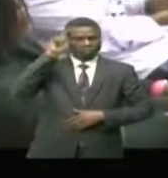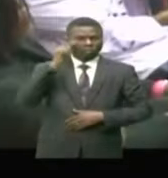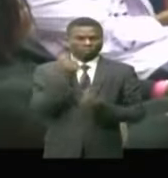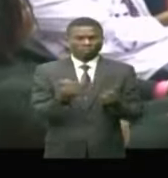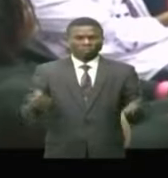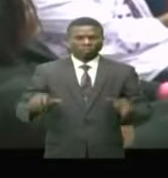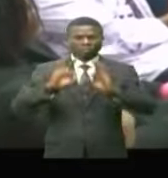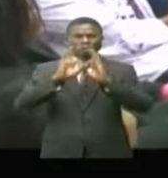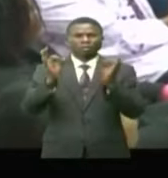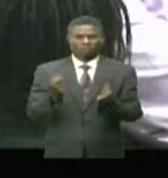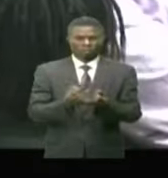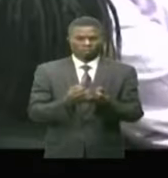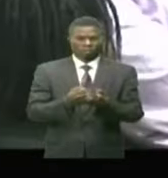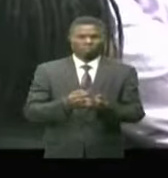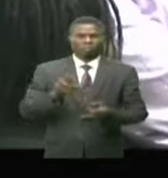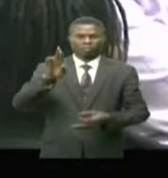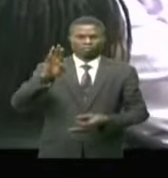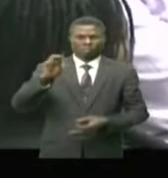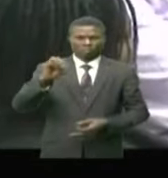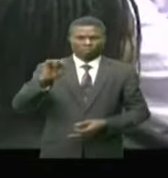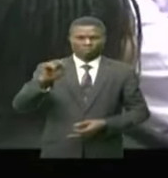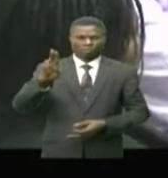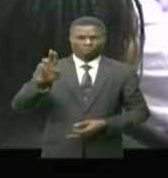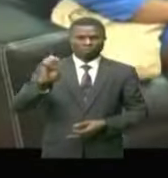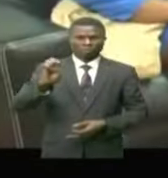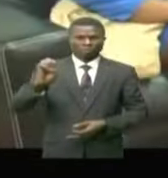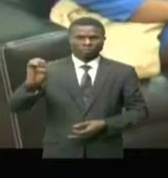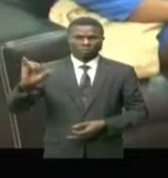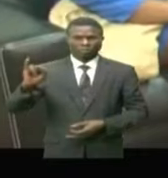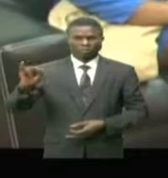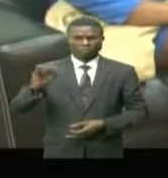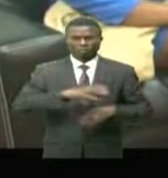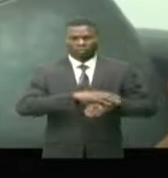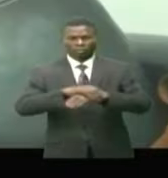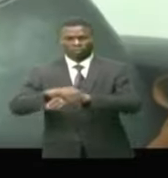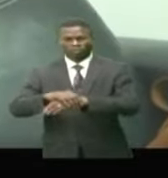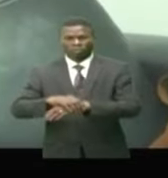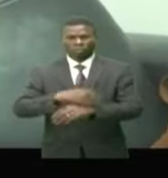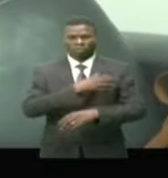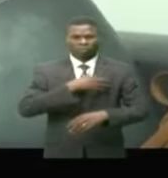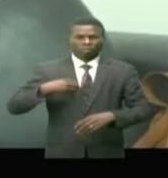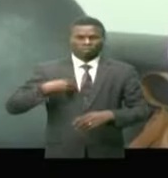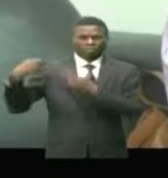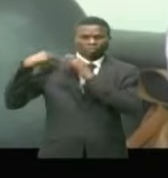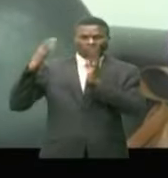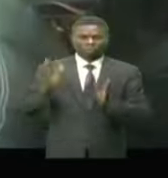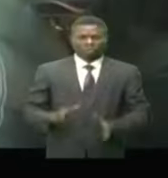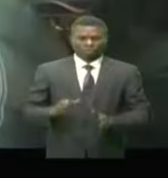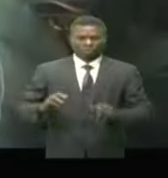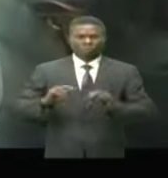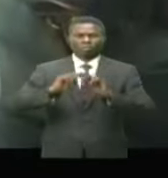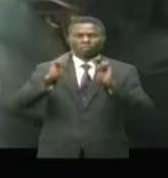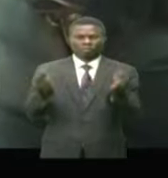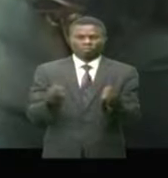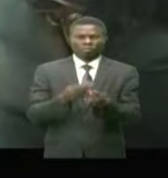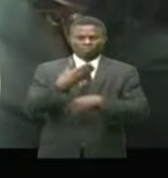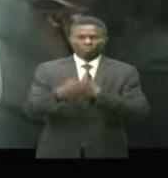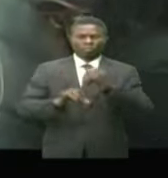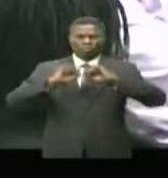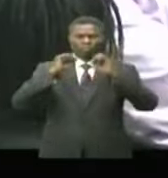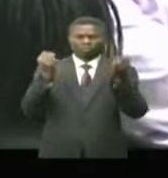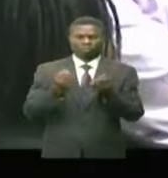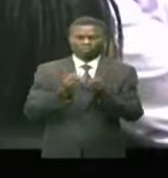et familles, Mireille Massangoubi Bimuloko. Conduite par la directrice en charge du genre et affaires sociales, la